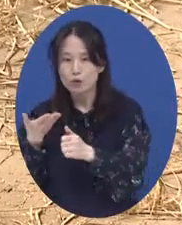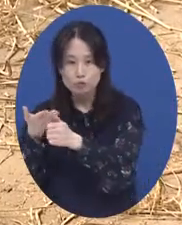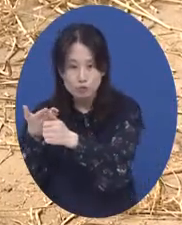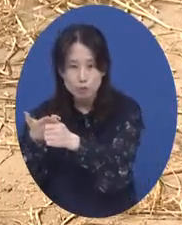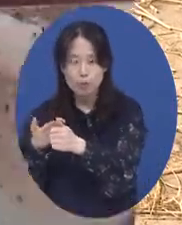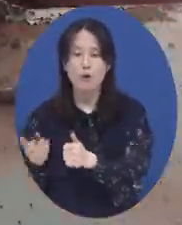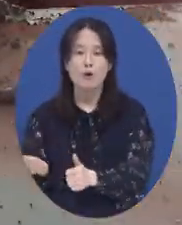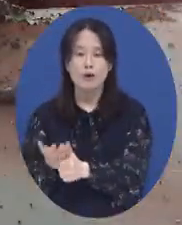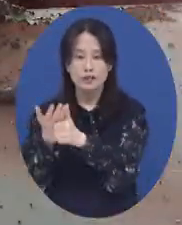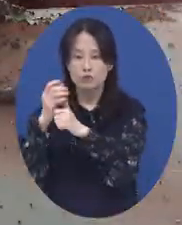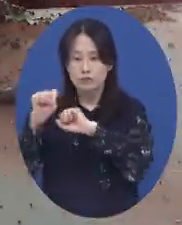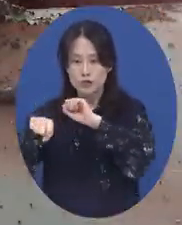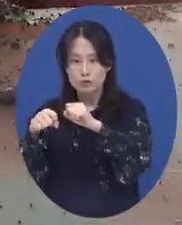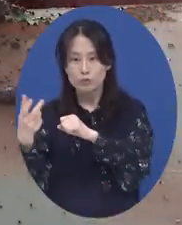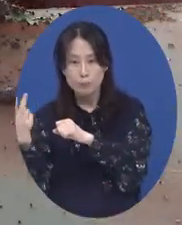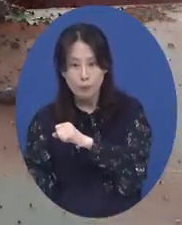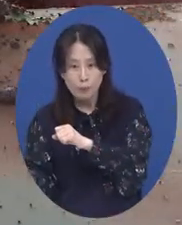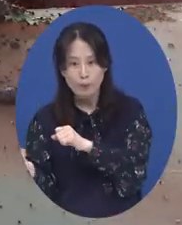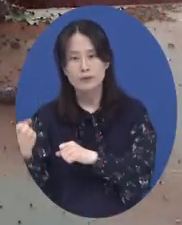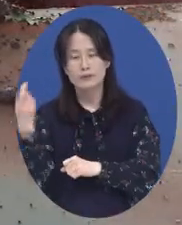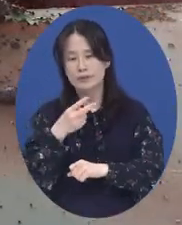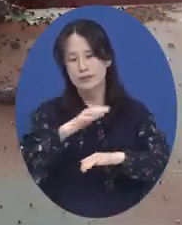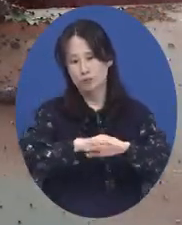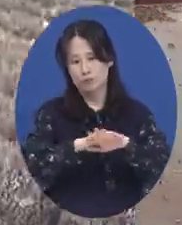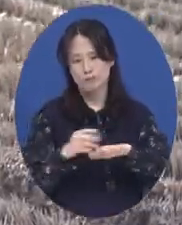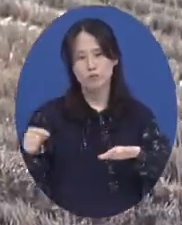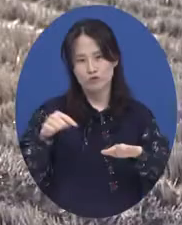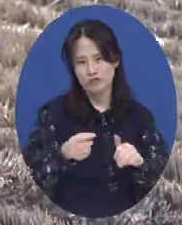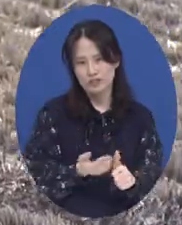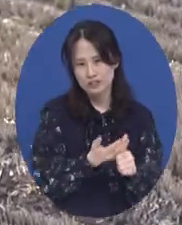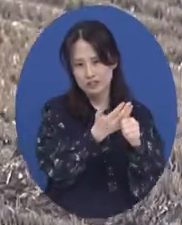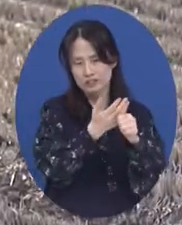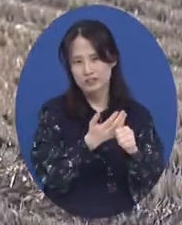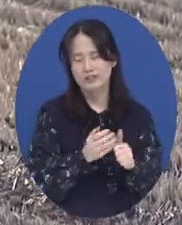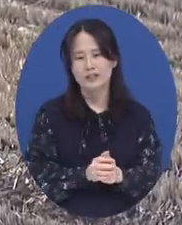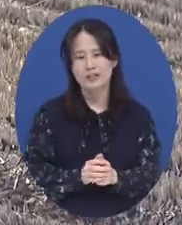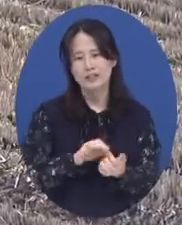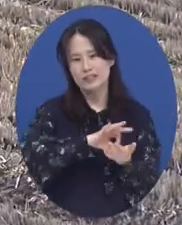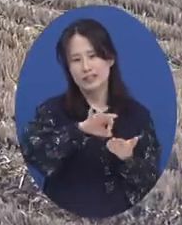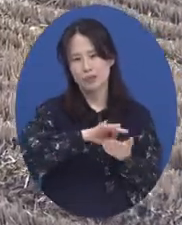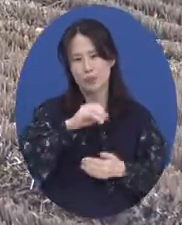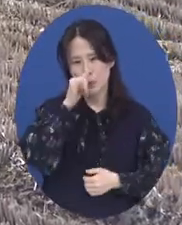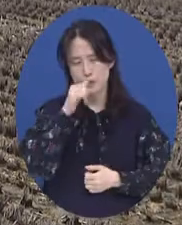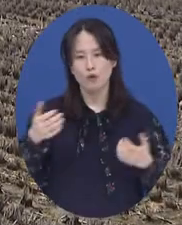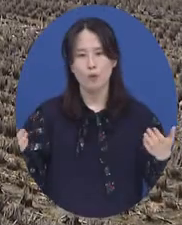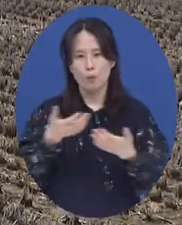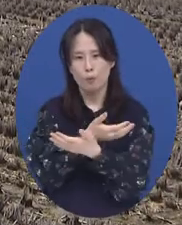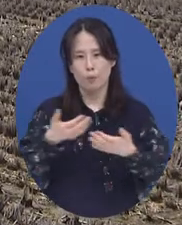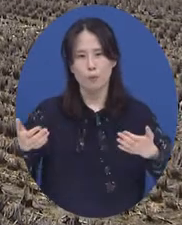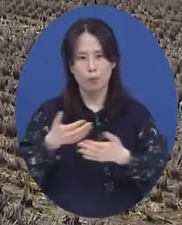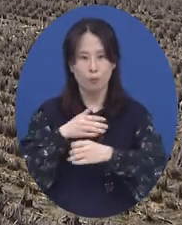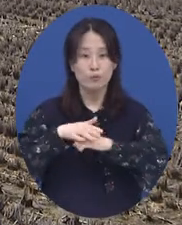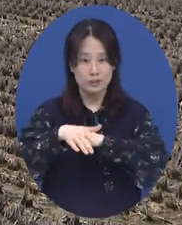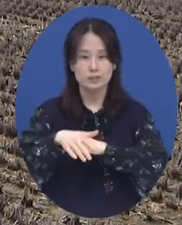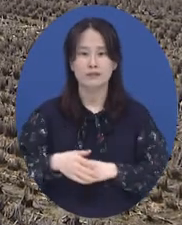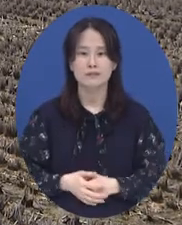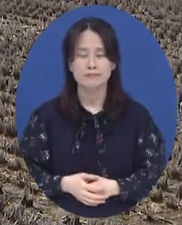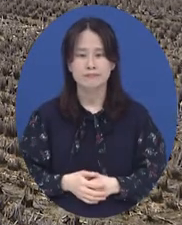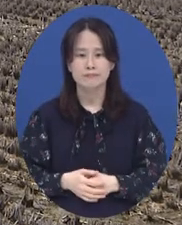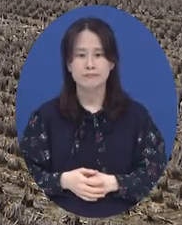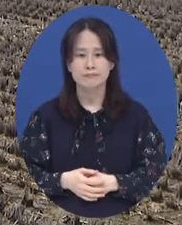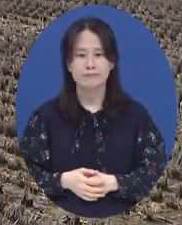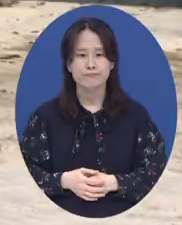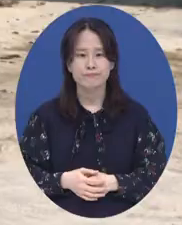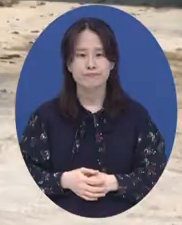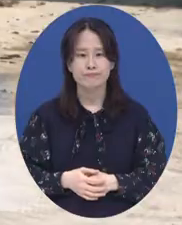이 부산물을 먹고 자란 가축에서 나온 분뇨를 다시 농작물을 기르는데 퇴비로 활용하는 이른바 경축순환농업의